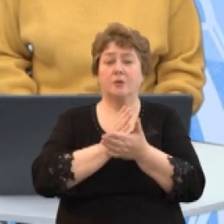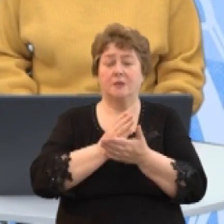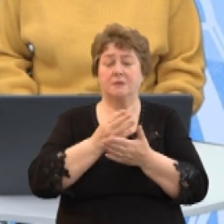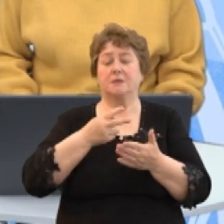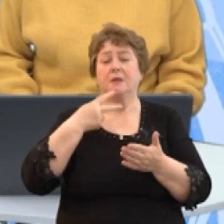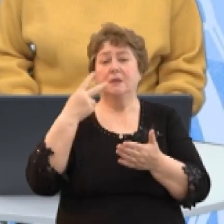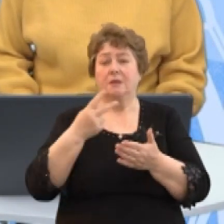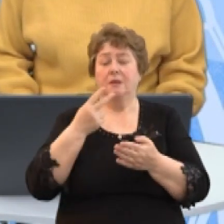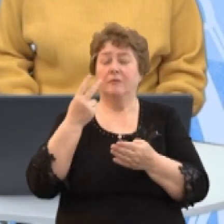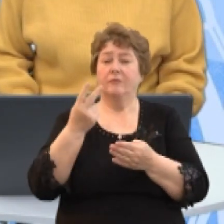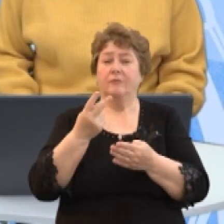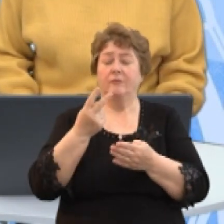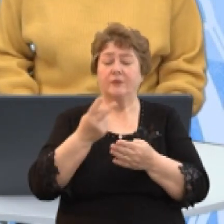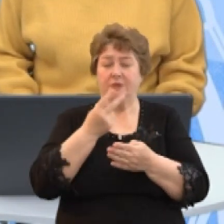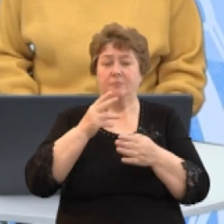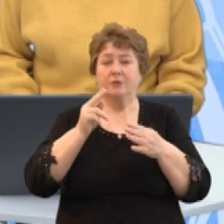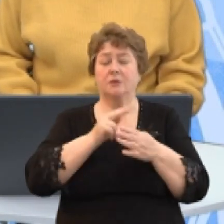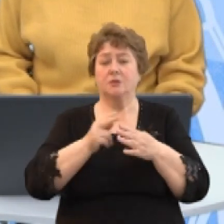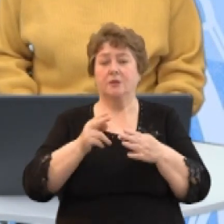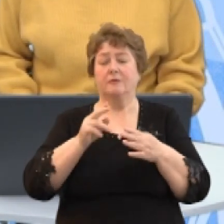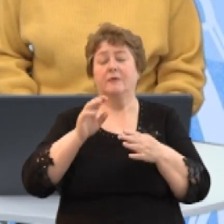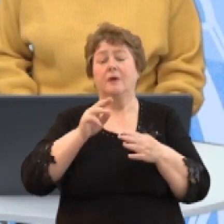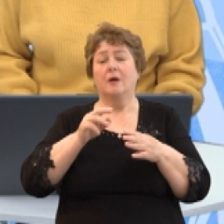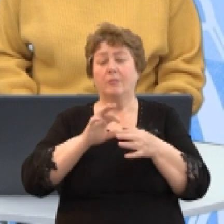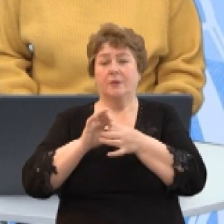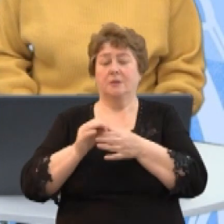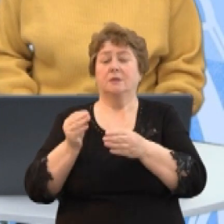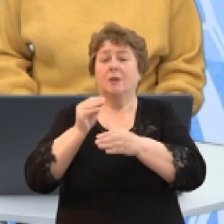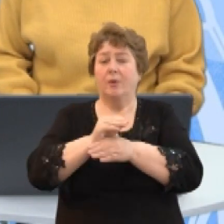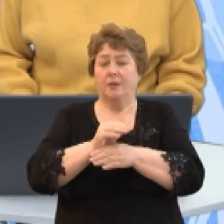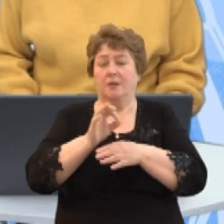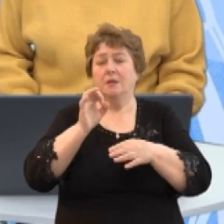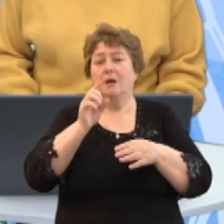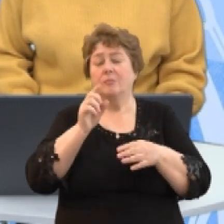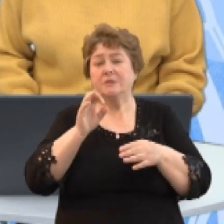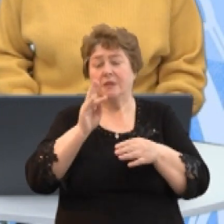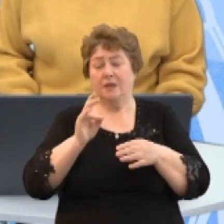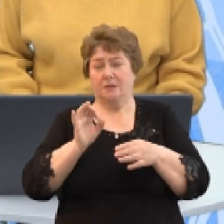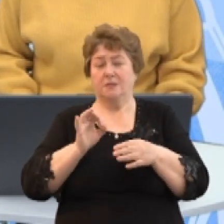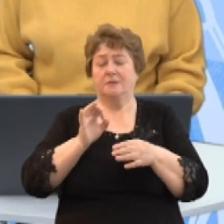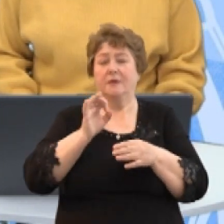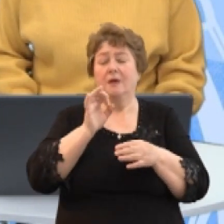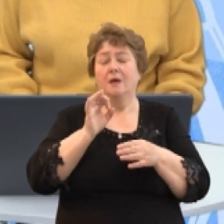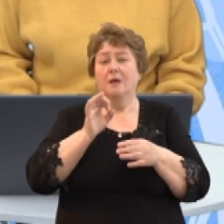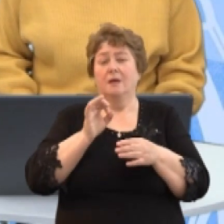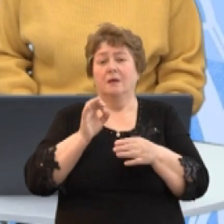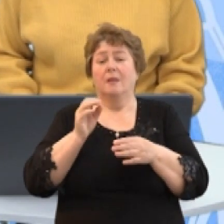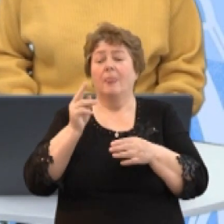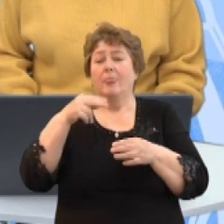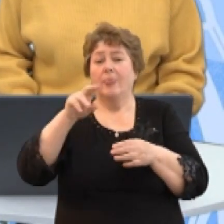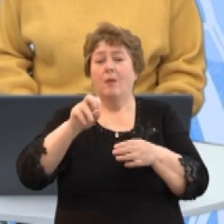второстепенных членов предложения определение дополнения и обстоятельства и так